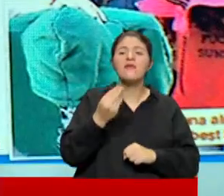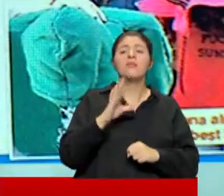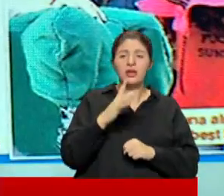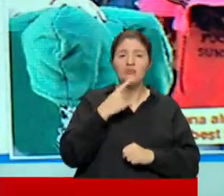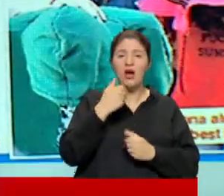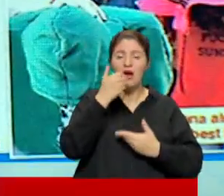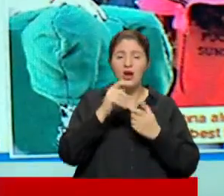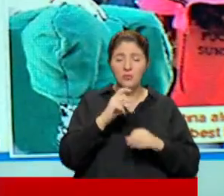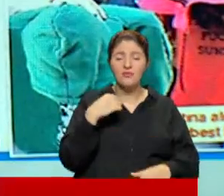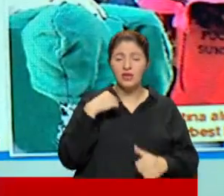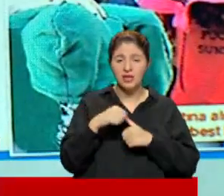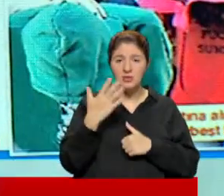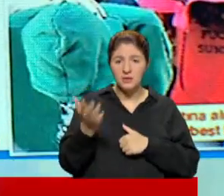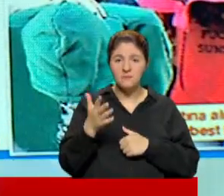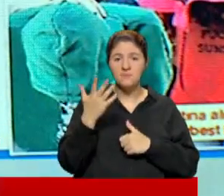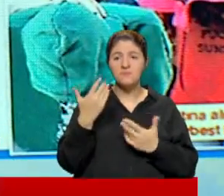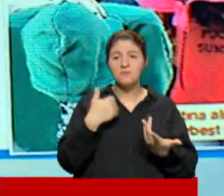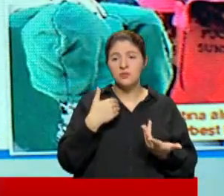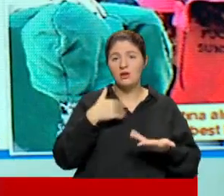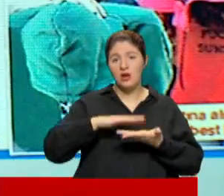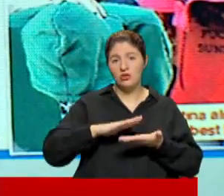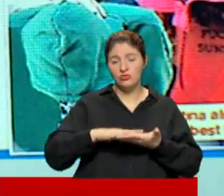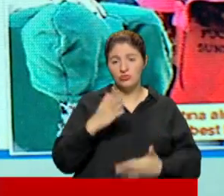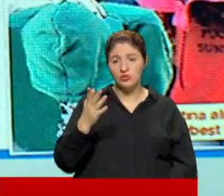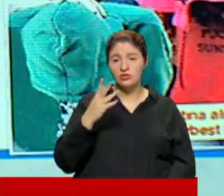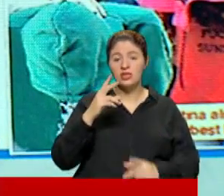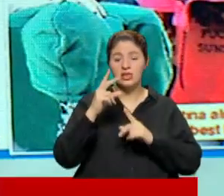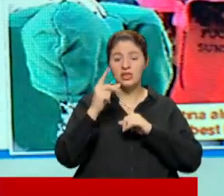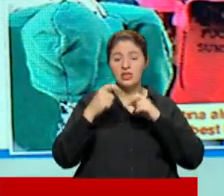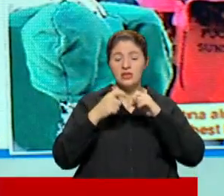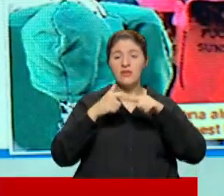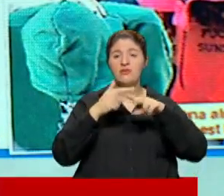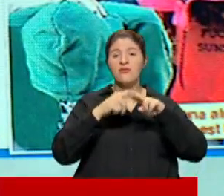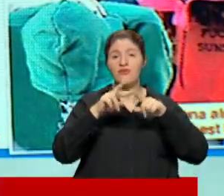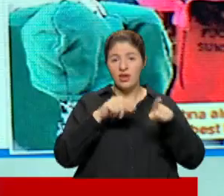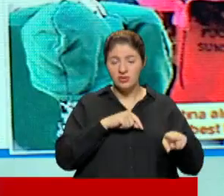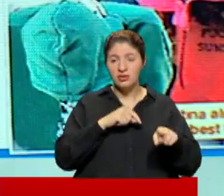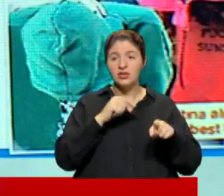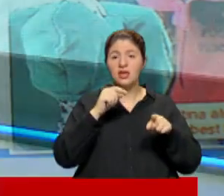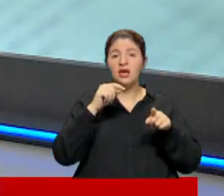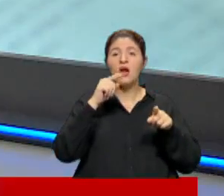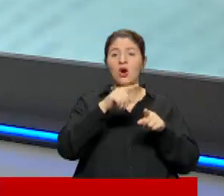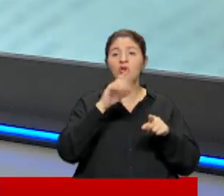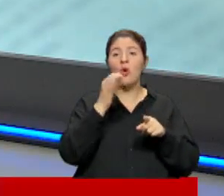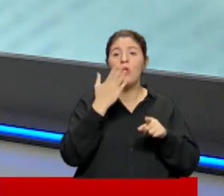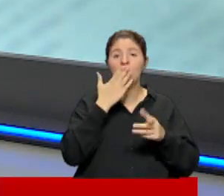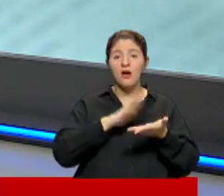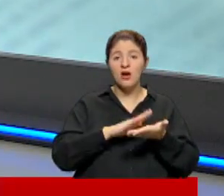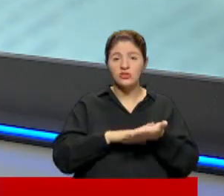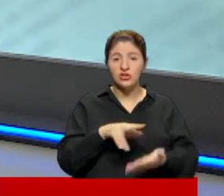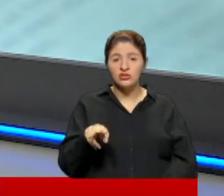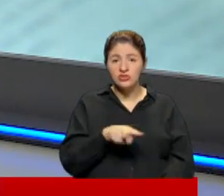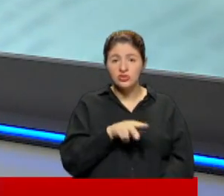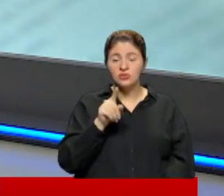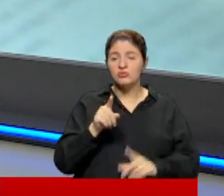arkadaşları ve yine Eee bizim de arkadaşımız İrfan Değirmenci Onun da ortaokuldan arkadaşıydı Bu